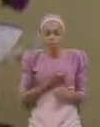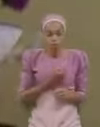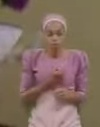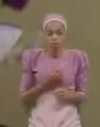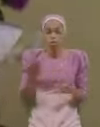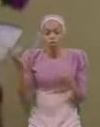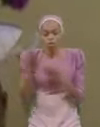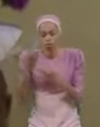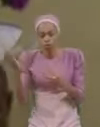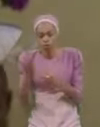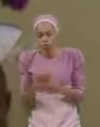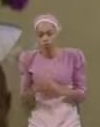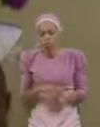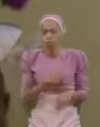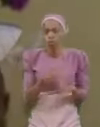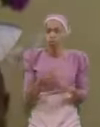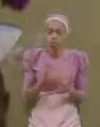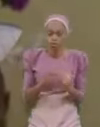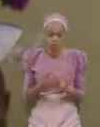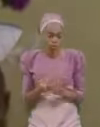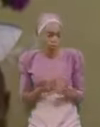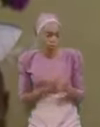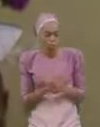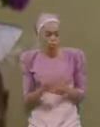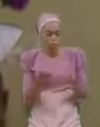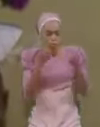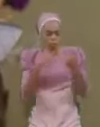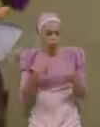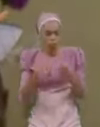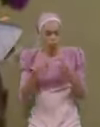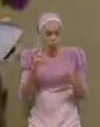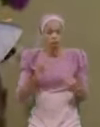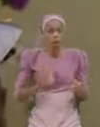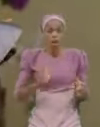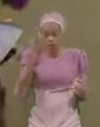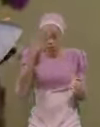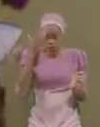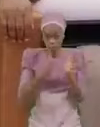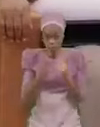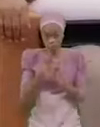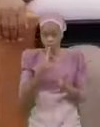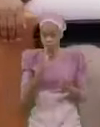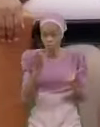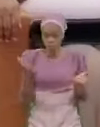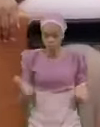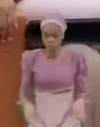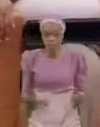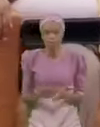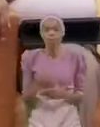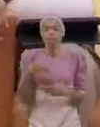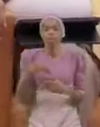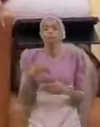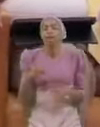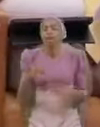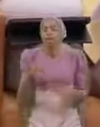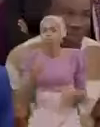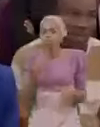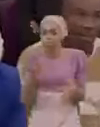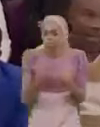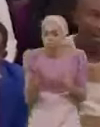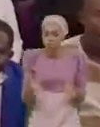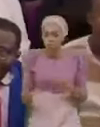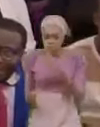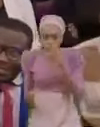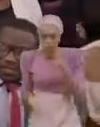Jésus passe quand Jésus te pass viens et te visite et je sais que Jésus est là amen église que Jésus est là